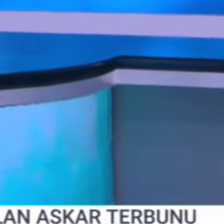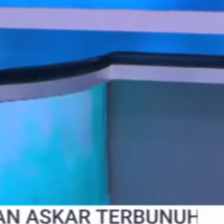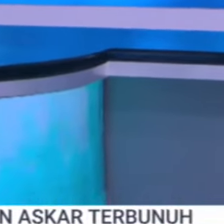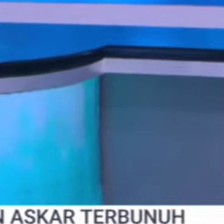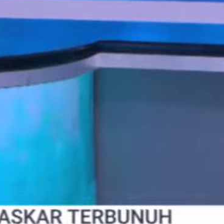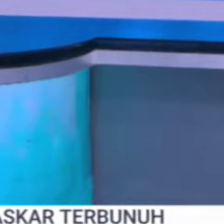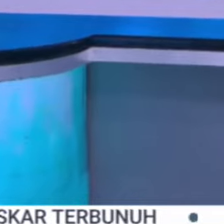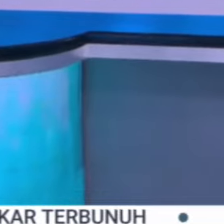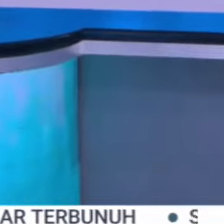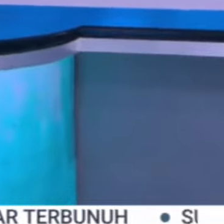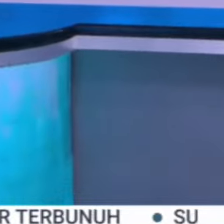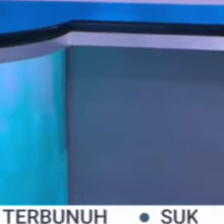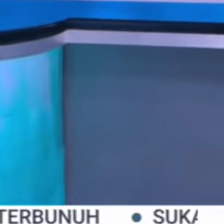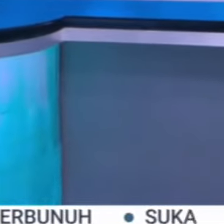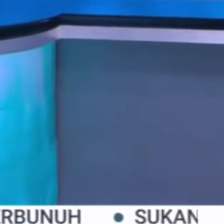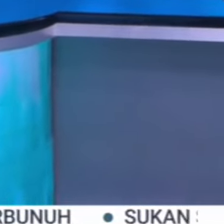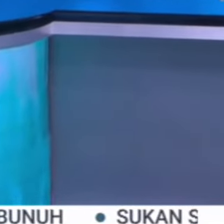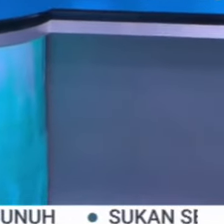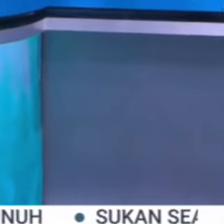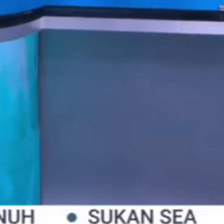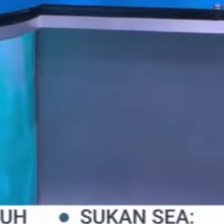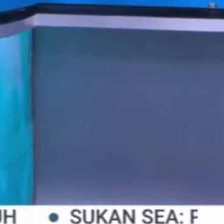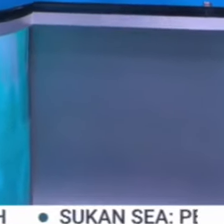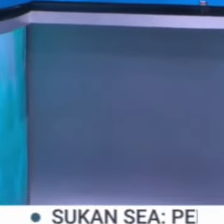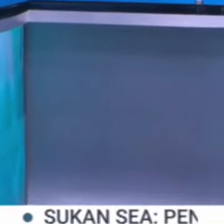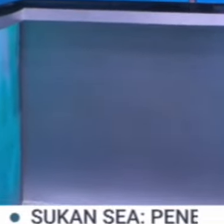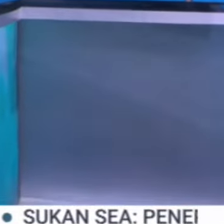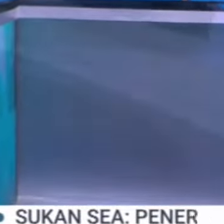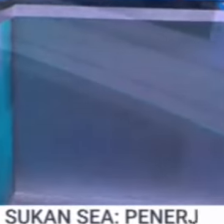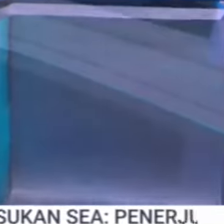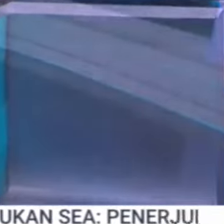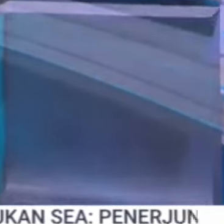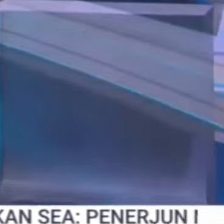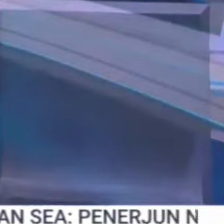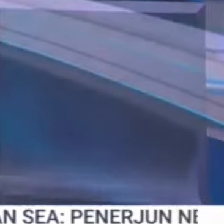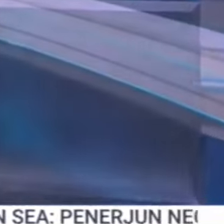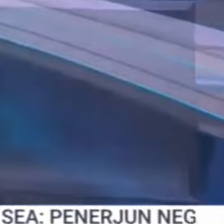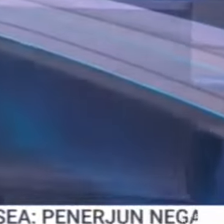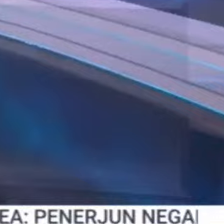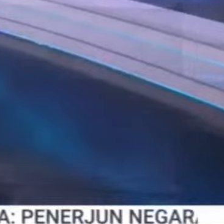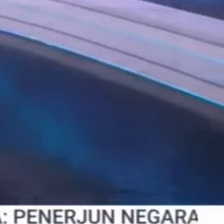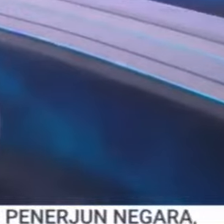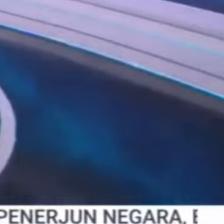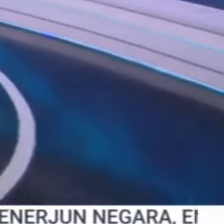RTM untuk perkembangan sahih sepanjang masa. Saya Azam Hussein. Dengan itu, Assalamualaikum. Salam Malaysia Madani.